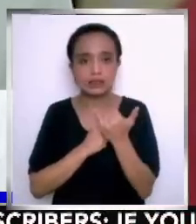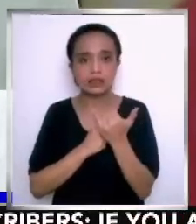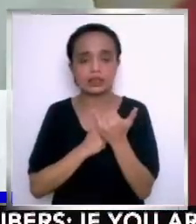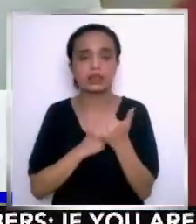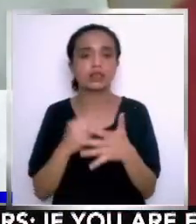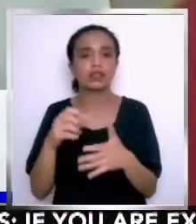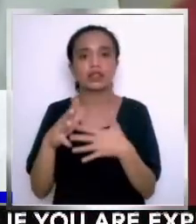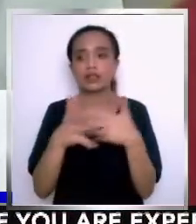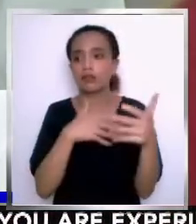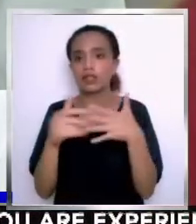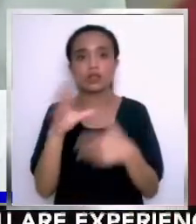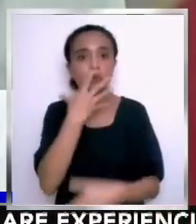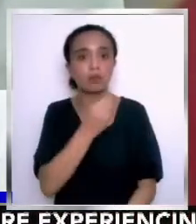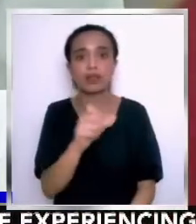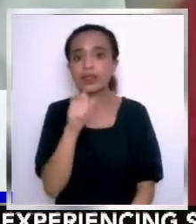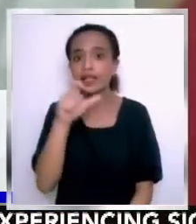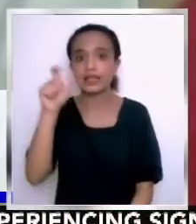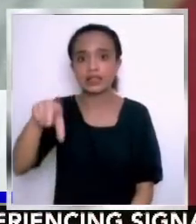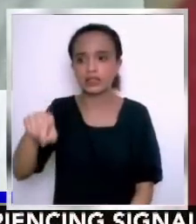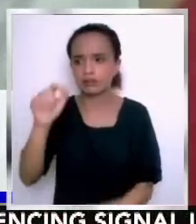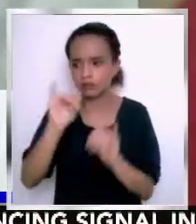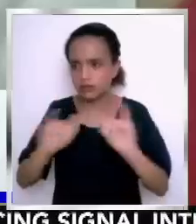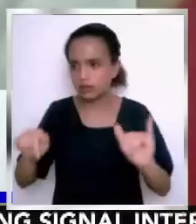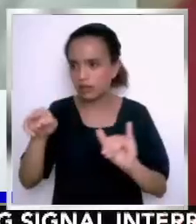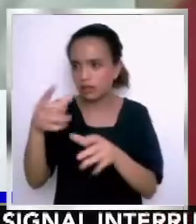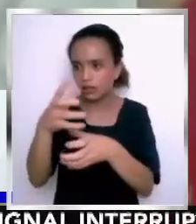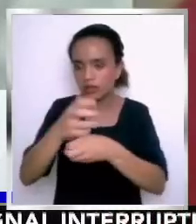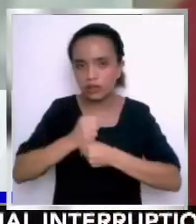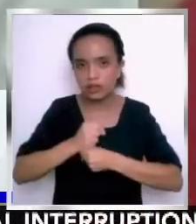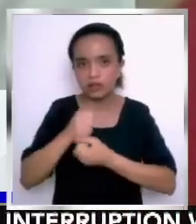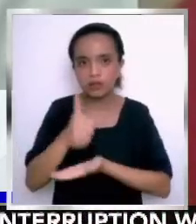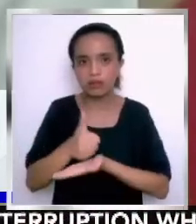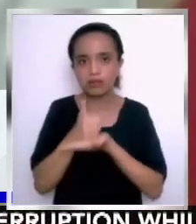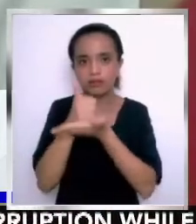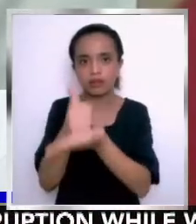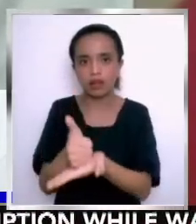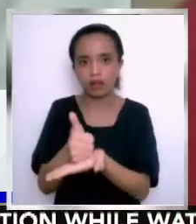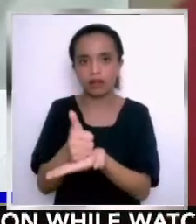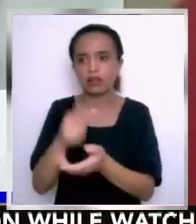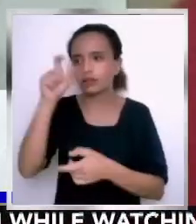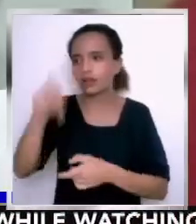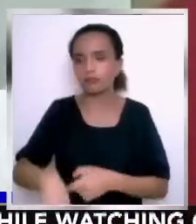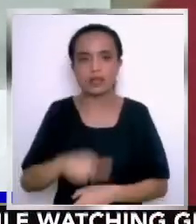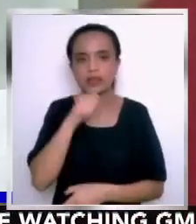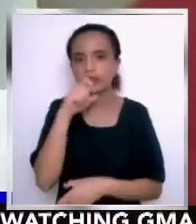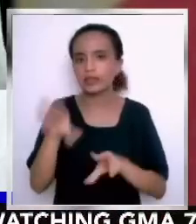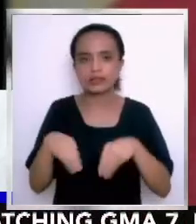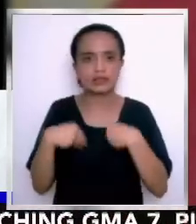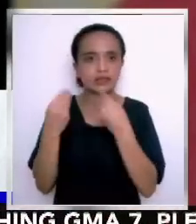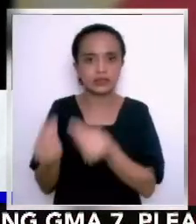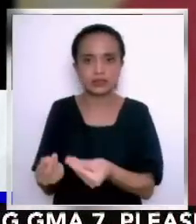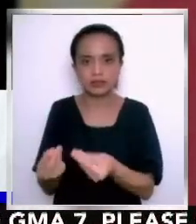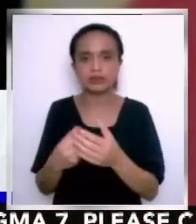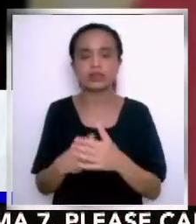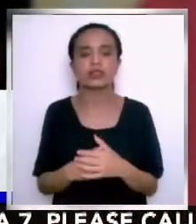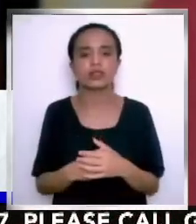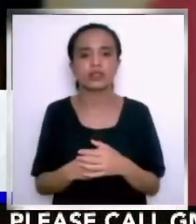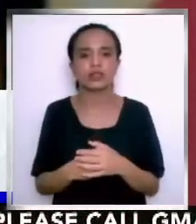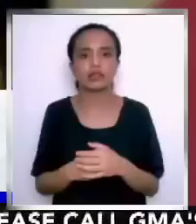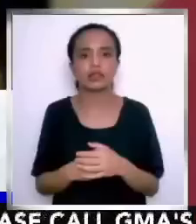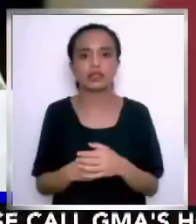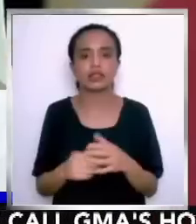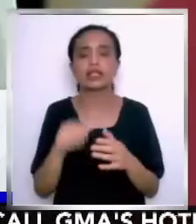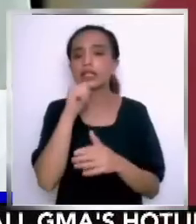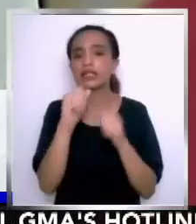nangangailangan, nakakakuha ng subsidy. Hindi naman dapat sila bigyan. Ngayon, hindi ibig sabihin